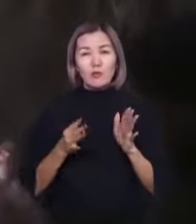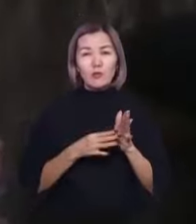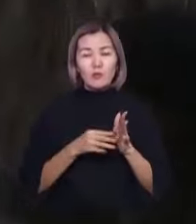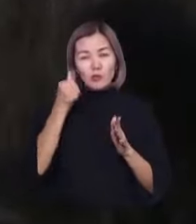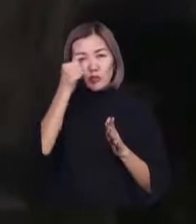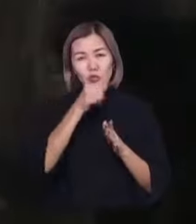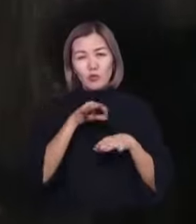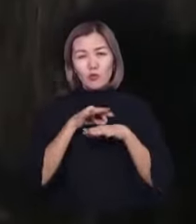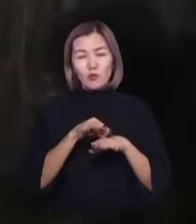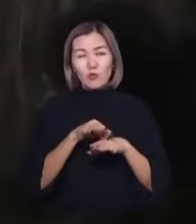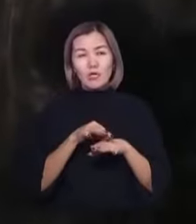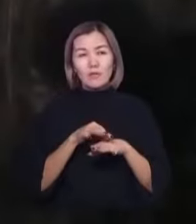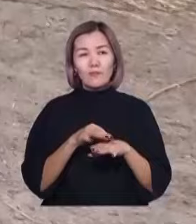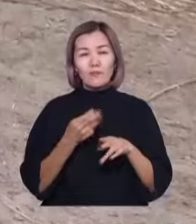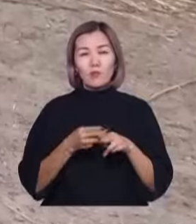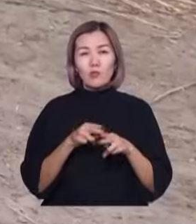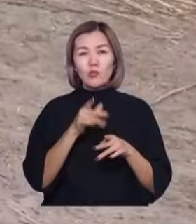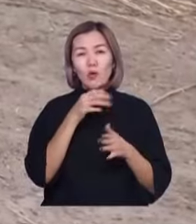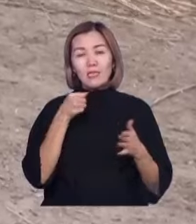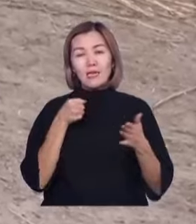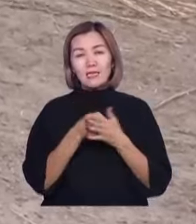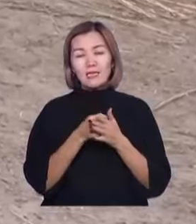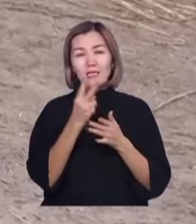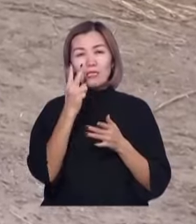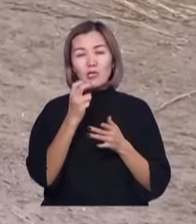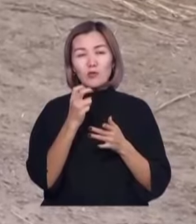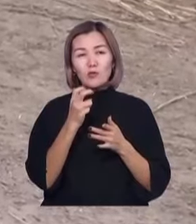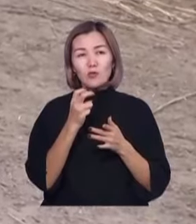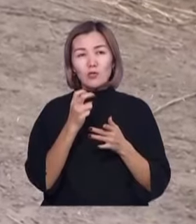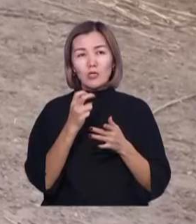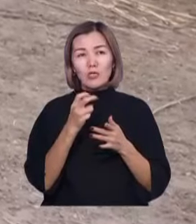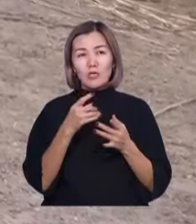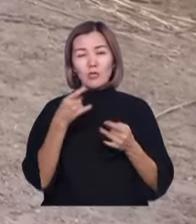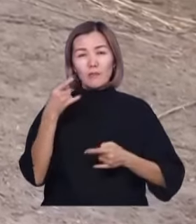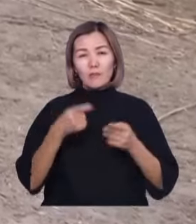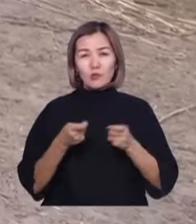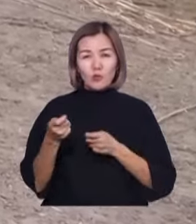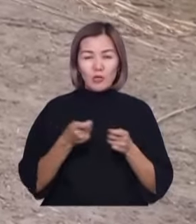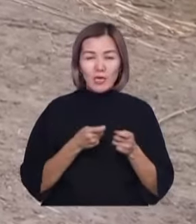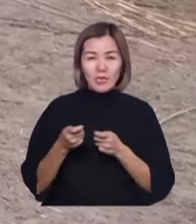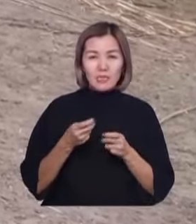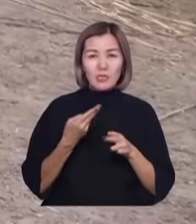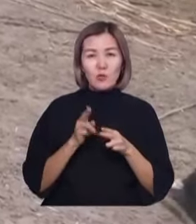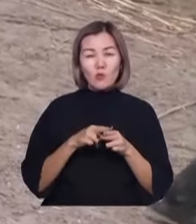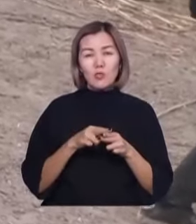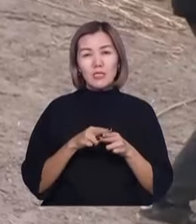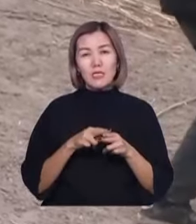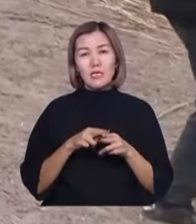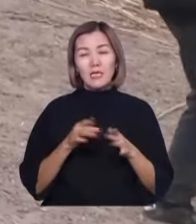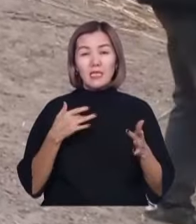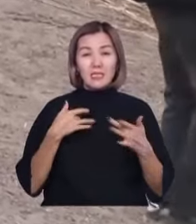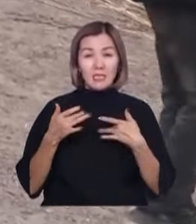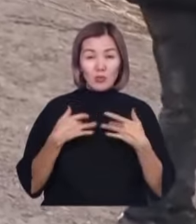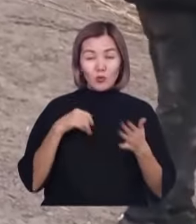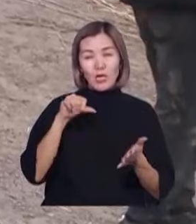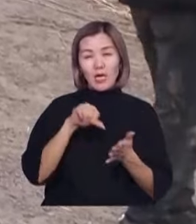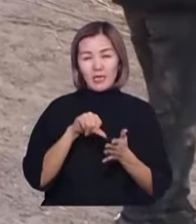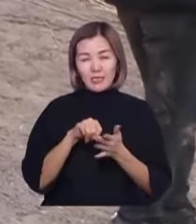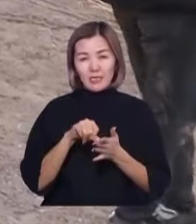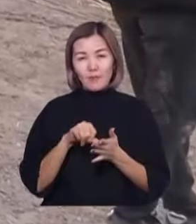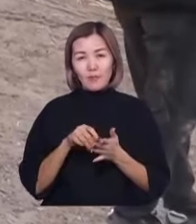жыл қатарынан өтуде осы уақытқа дейін 200-ден аса бақ өкілі осы әскери дискурсқа